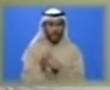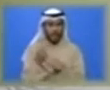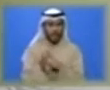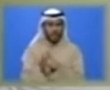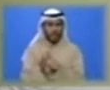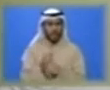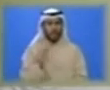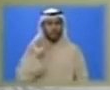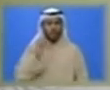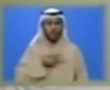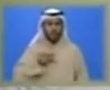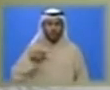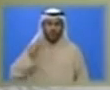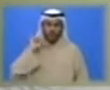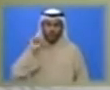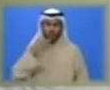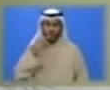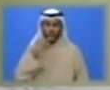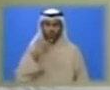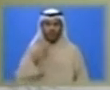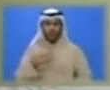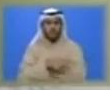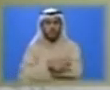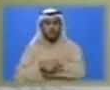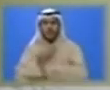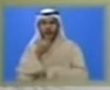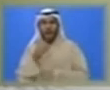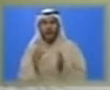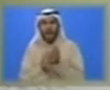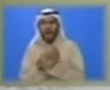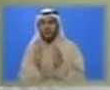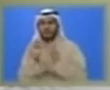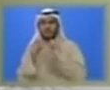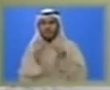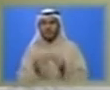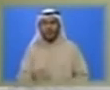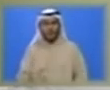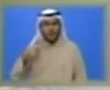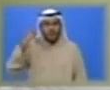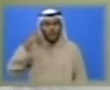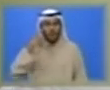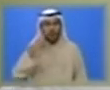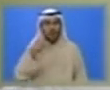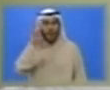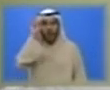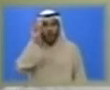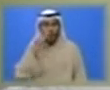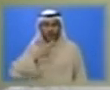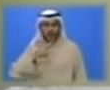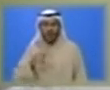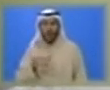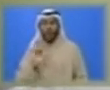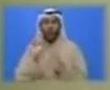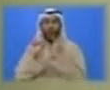الخيري، حيث أن أكثر المتبرعات هم من النساء وأكثر الواقفات هم كذلك من النساء،